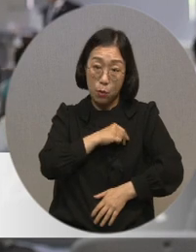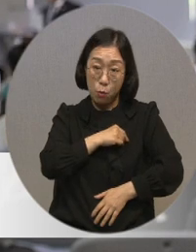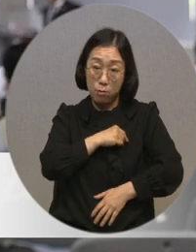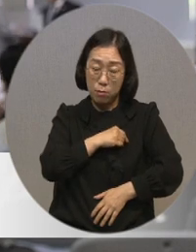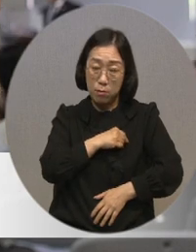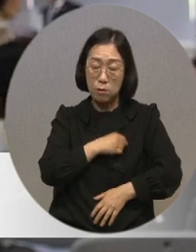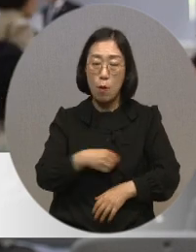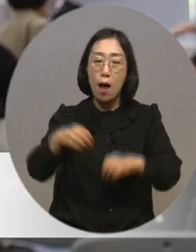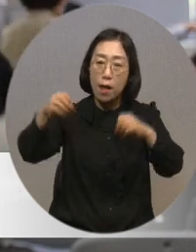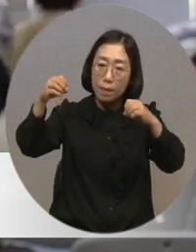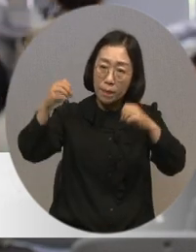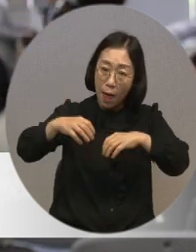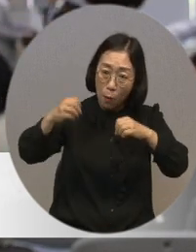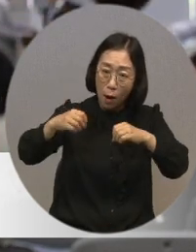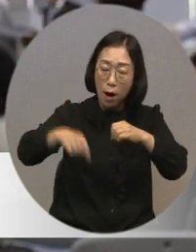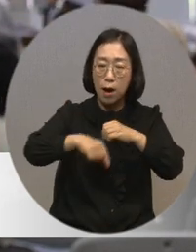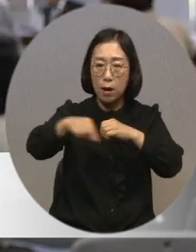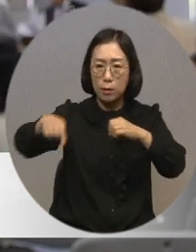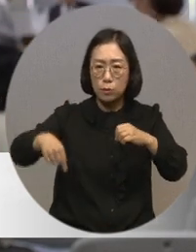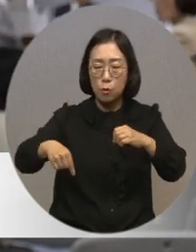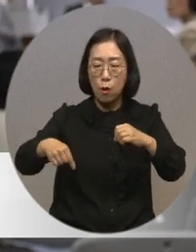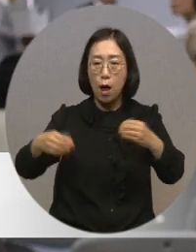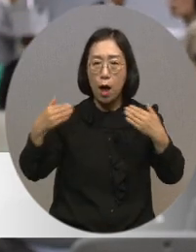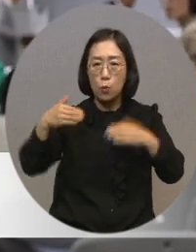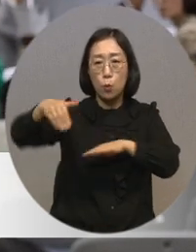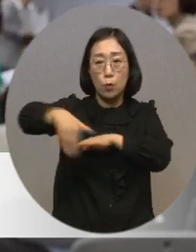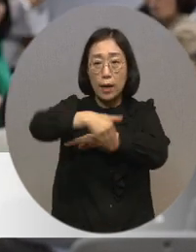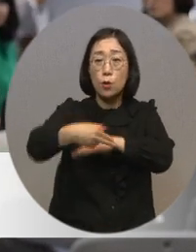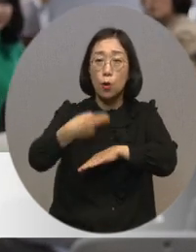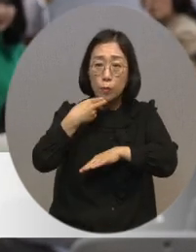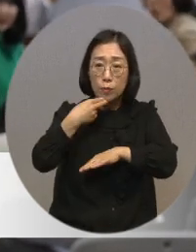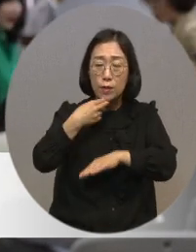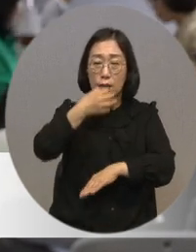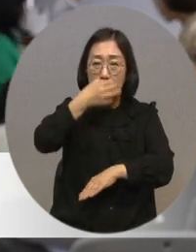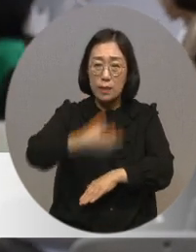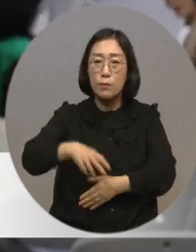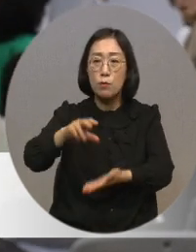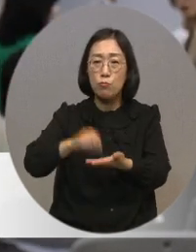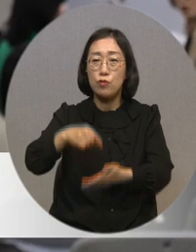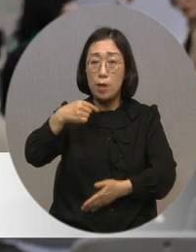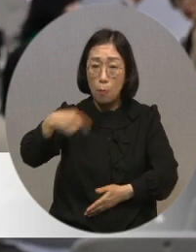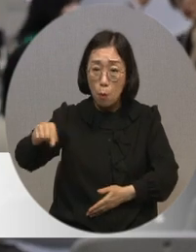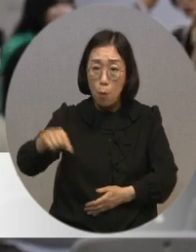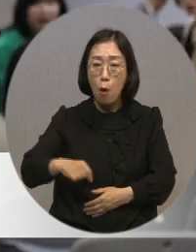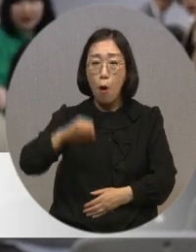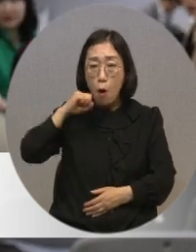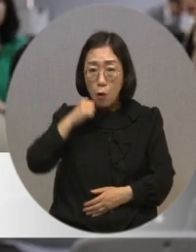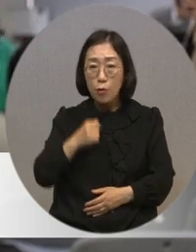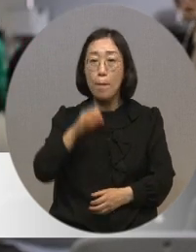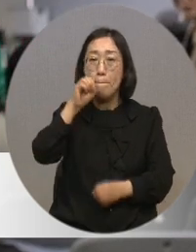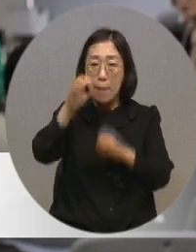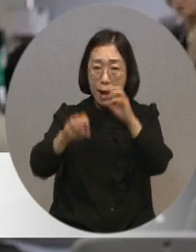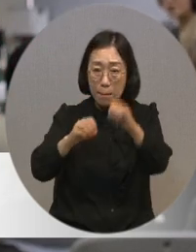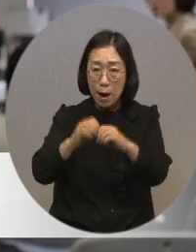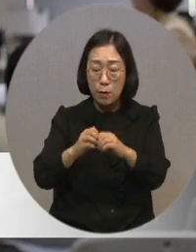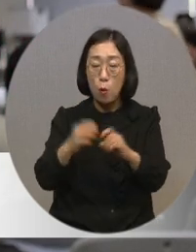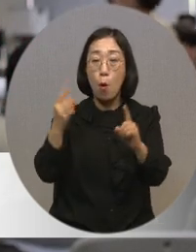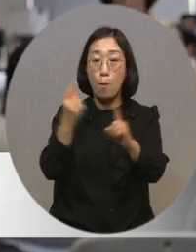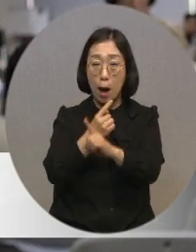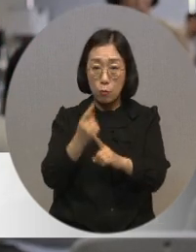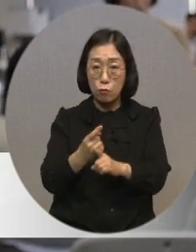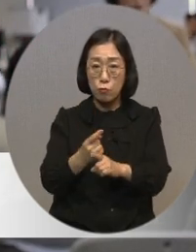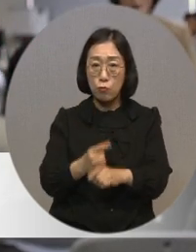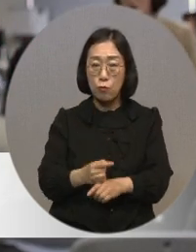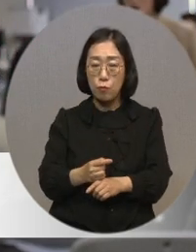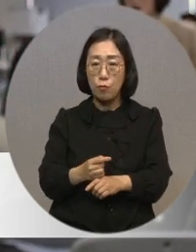나누면서 학교 밖 친구들의 이런 힘든 점이나 어려운 점을 말씀드리고 또 개선하고 함께